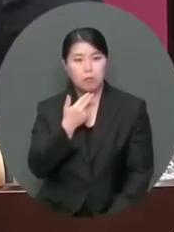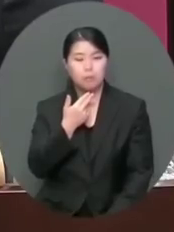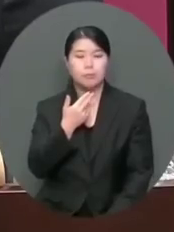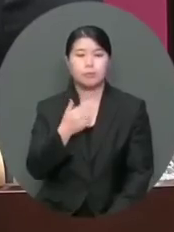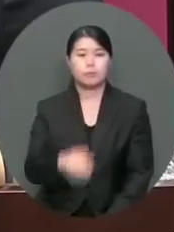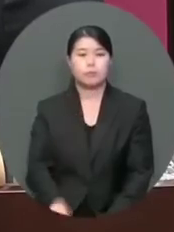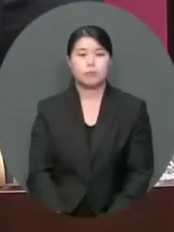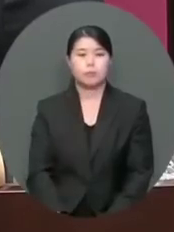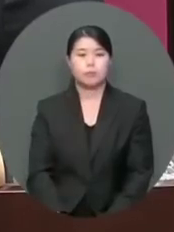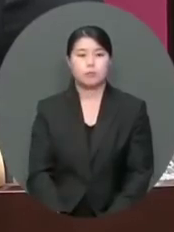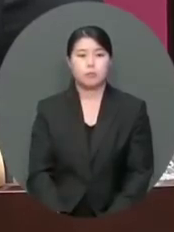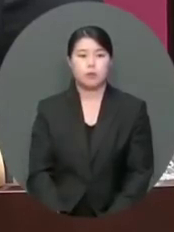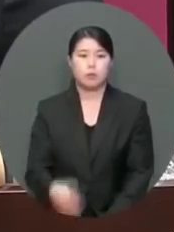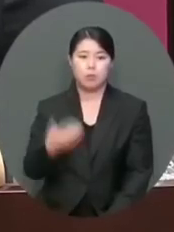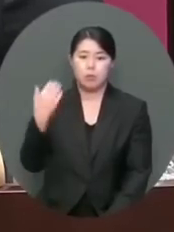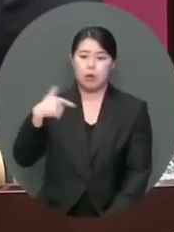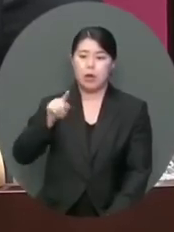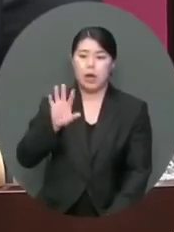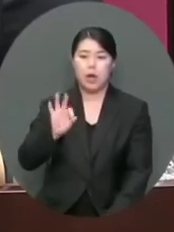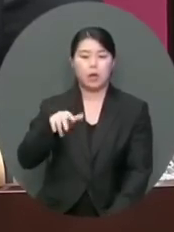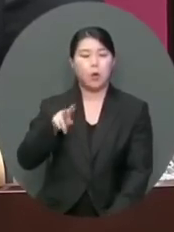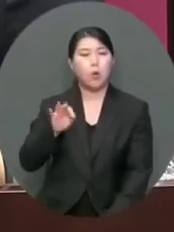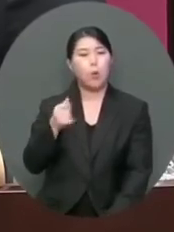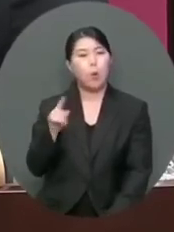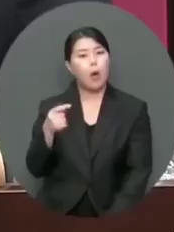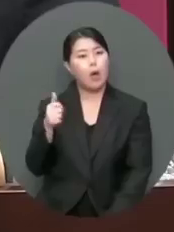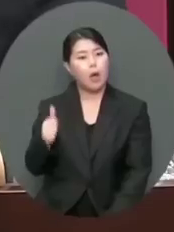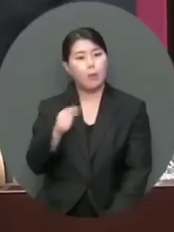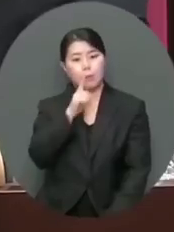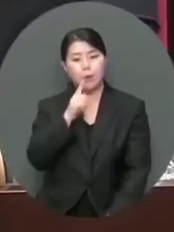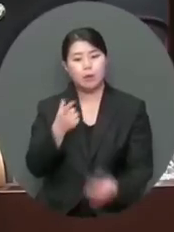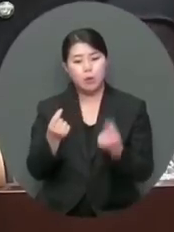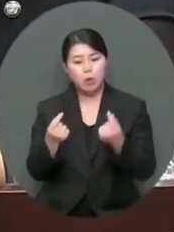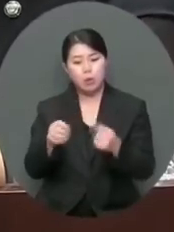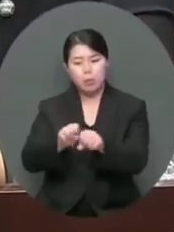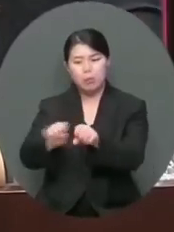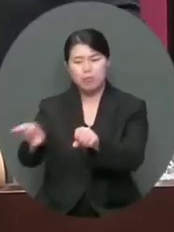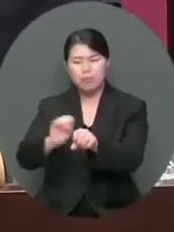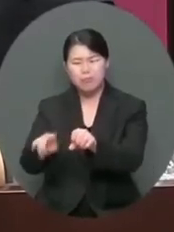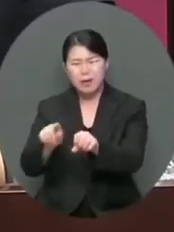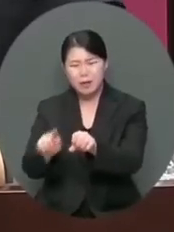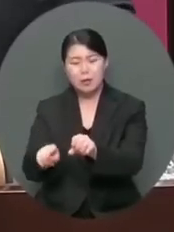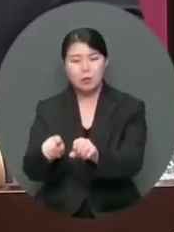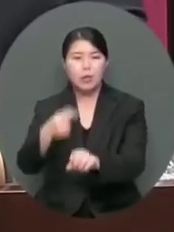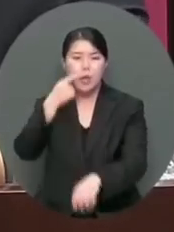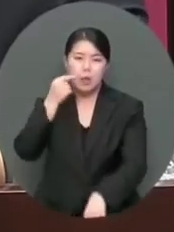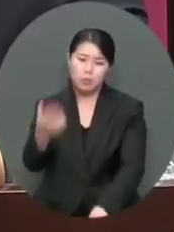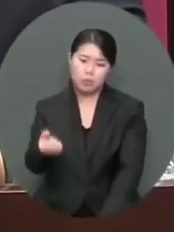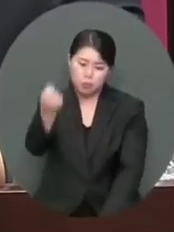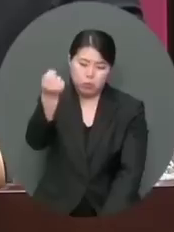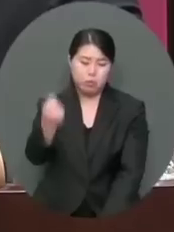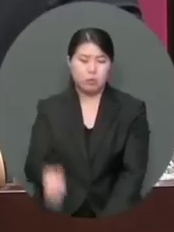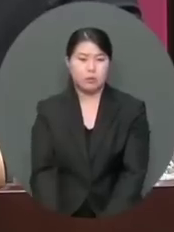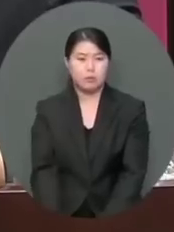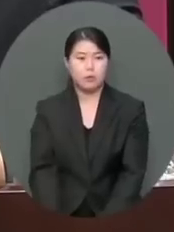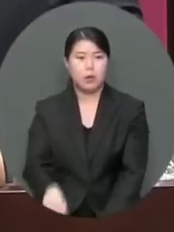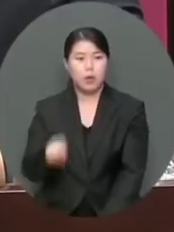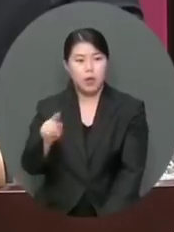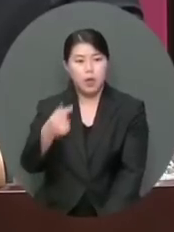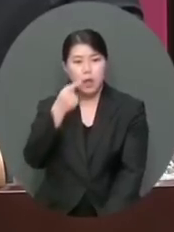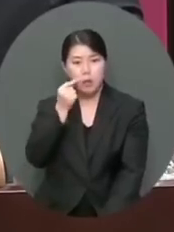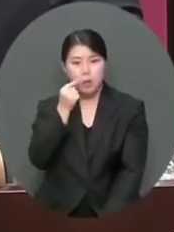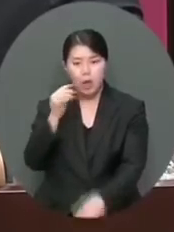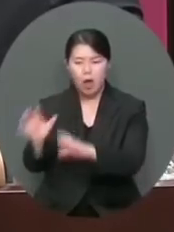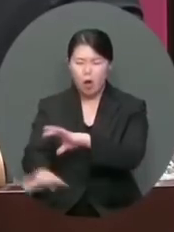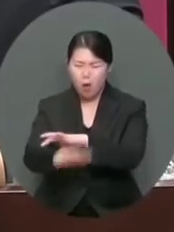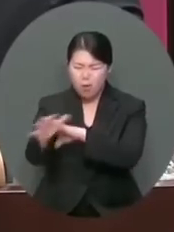우리 강경화 장관님이 얘기하셨듯이 방류는 일본의 주권이다. 일본이 만약에 그렇게 엉터리로